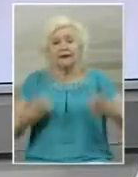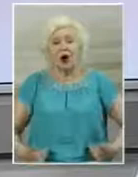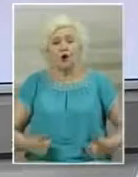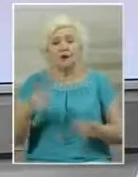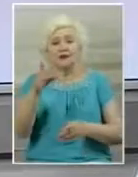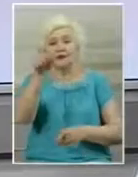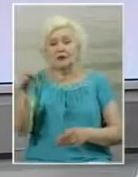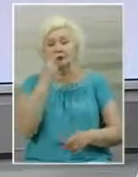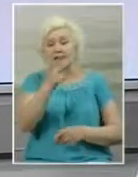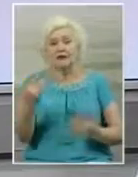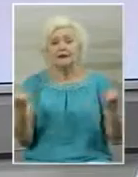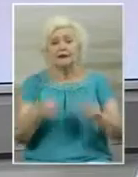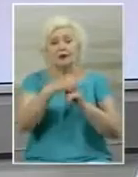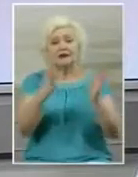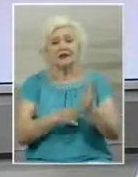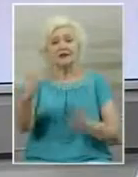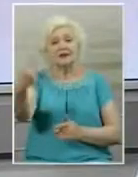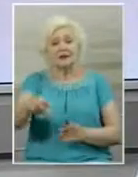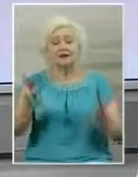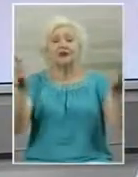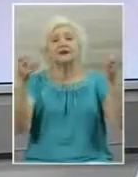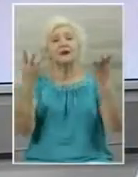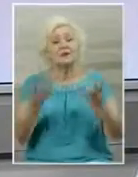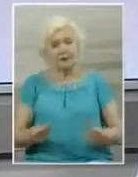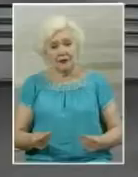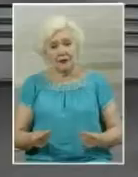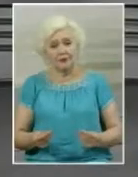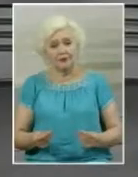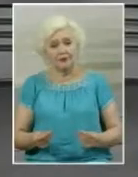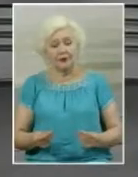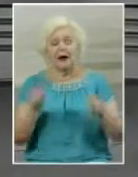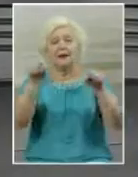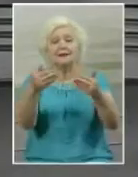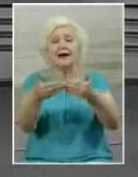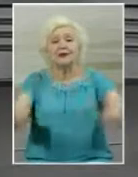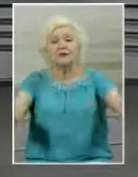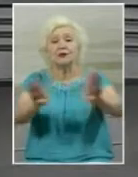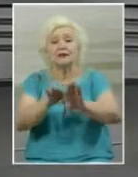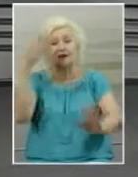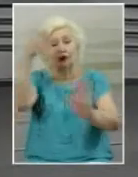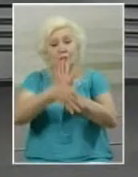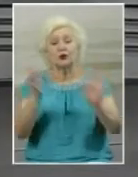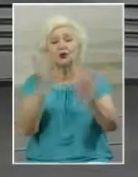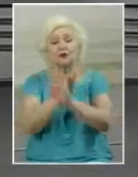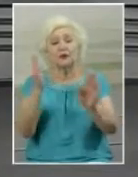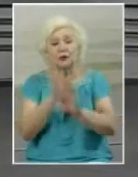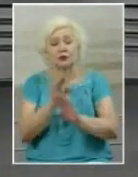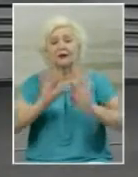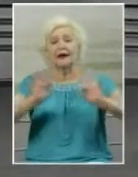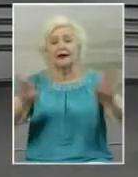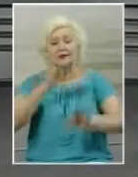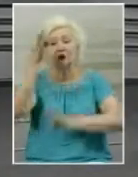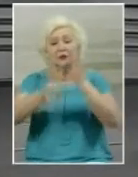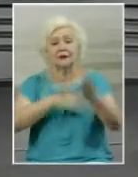людини, дивіться сьогодні о 19:20 у темі дня. Цей випуск завершить прогноз синоптиків. Інформаційна